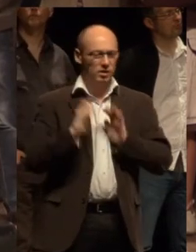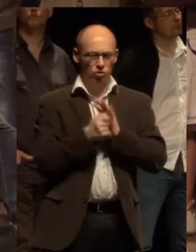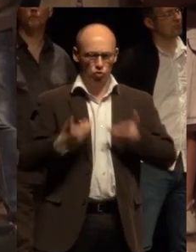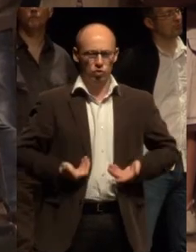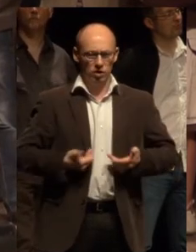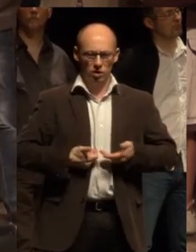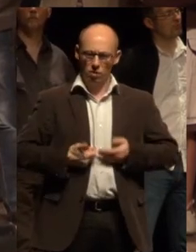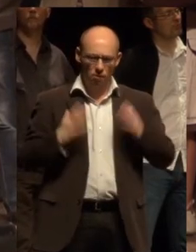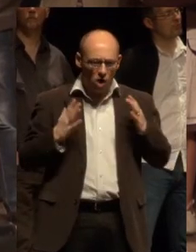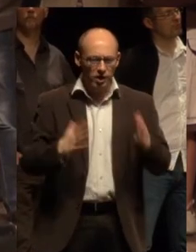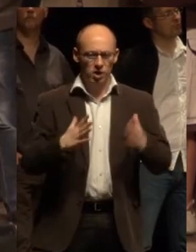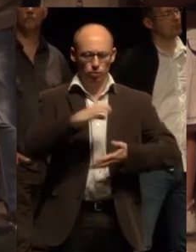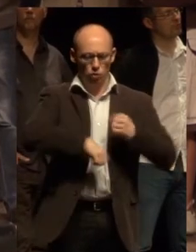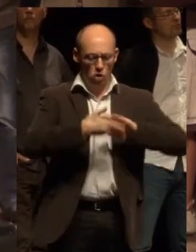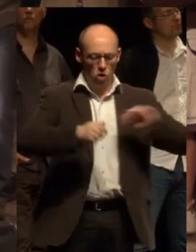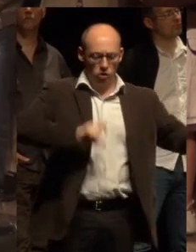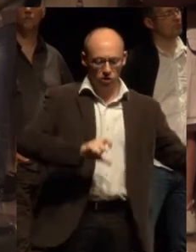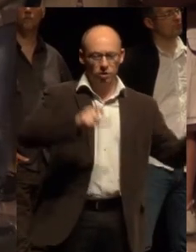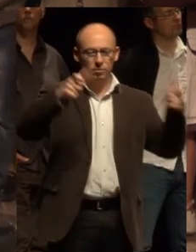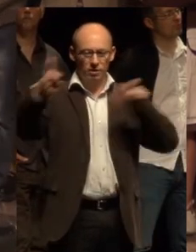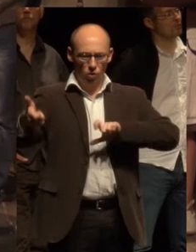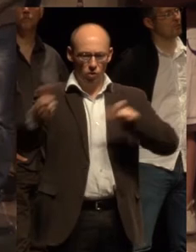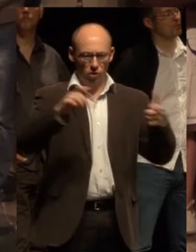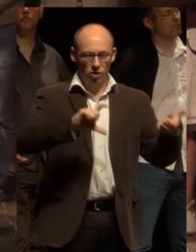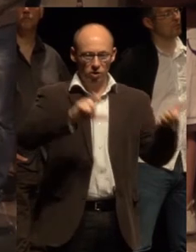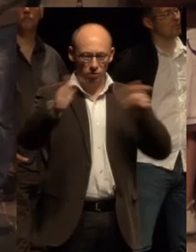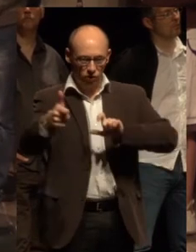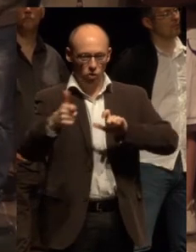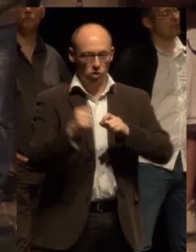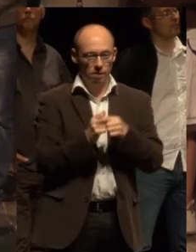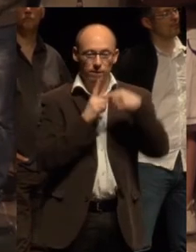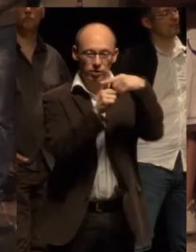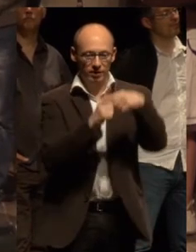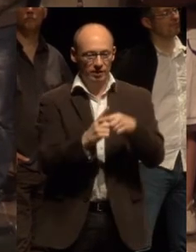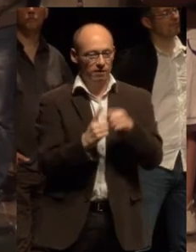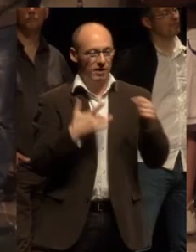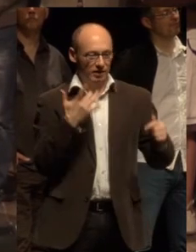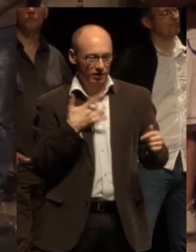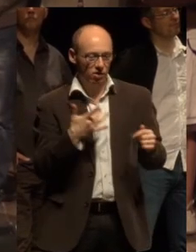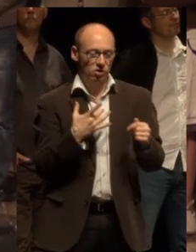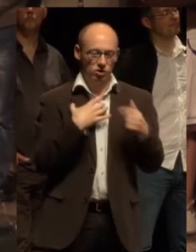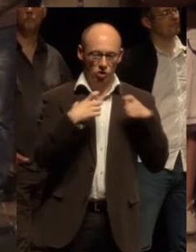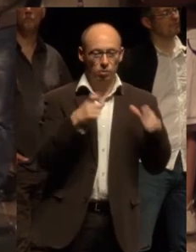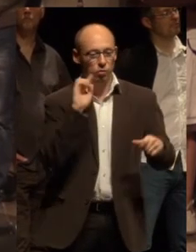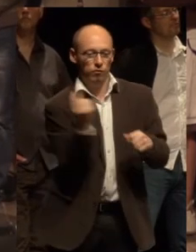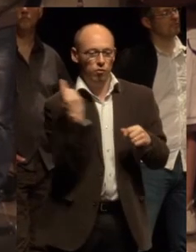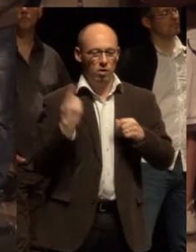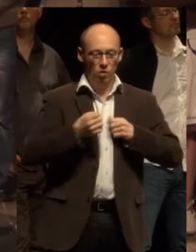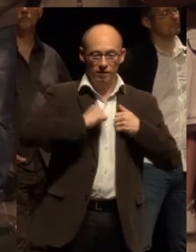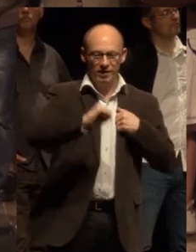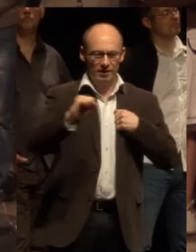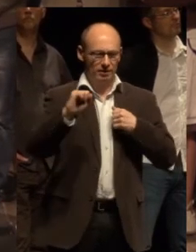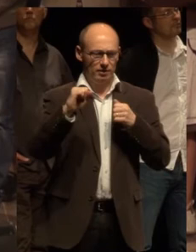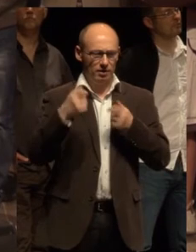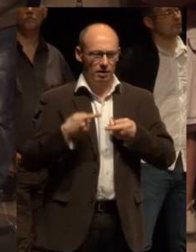Aujourd'hui, je m'engage à tout faire pour que cette transition soit une opportunité pour chacun de vous et pour l'efficacité de l'action publique sur le